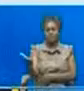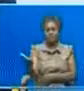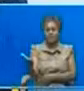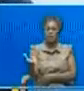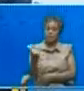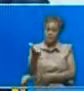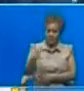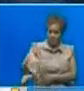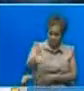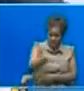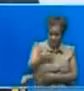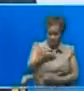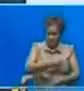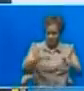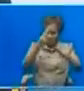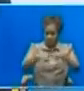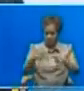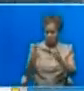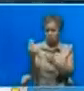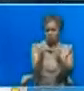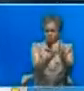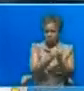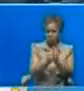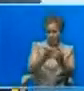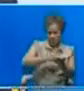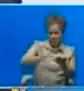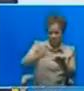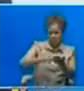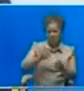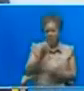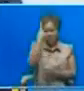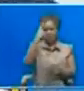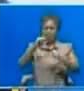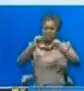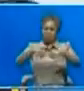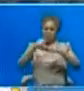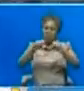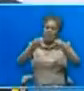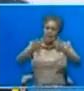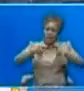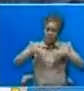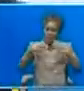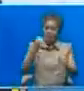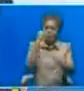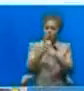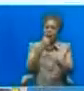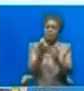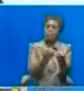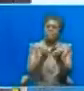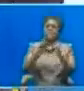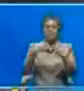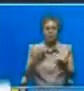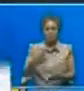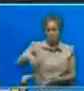Na hiyo economic zone tutaketi na yeye, tuta sign memorandum of understanding, tukubaliane vile tunafanya biashara. Na